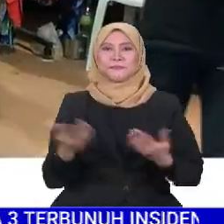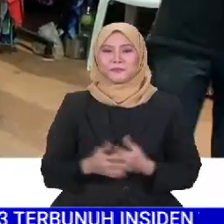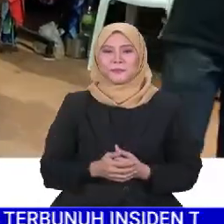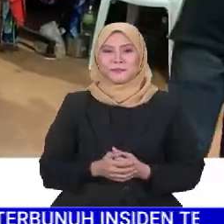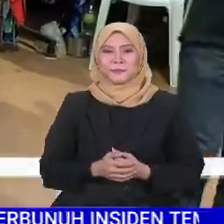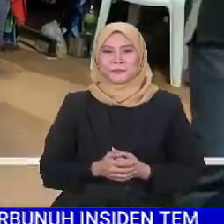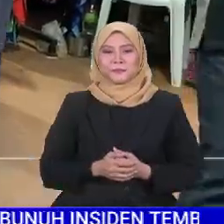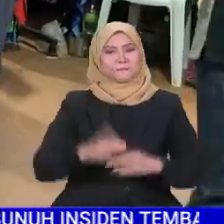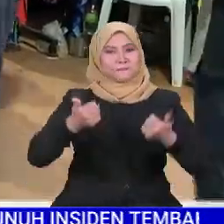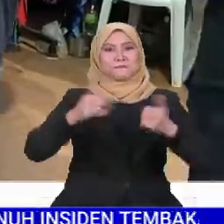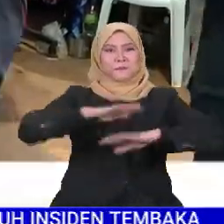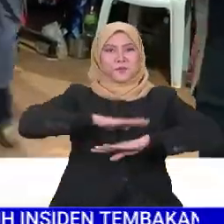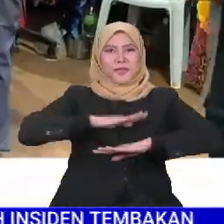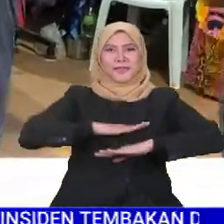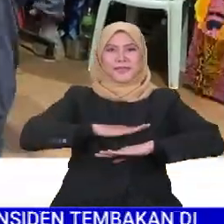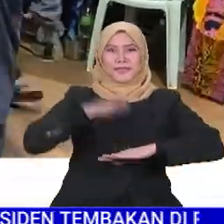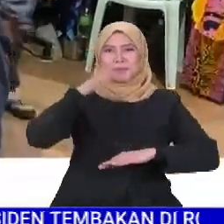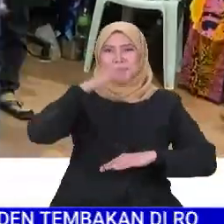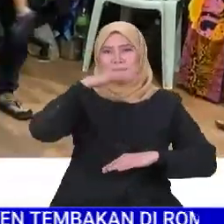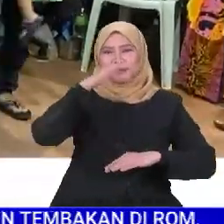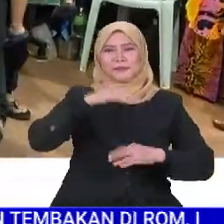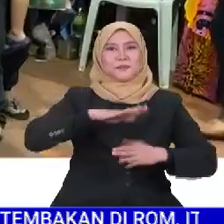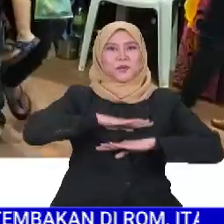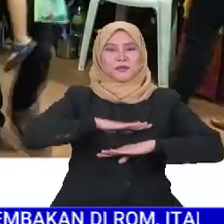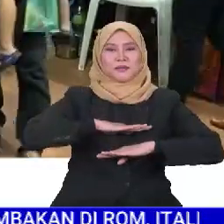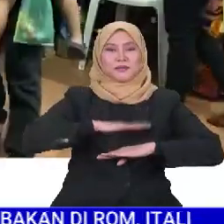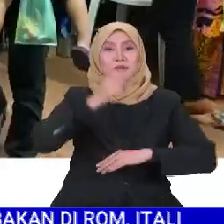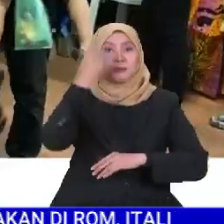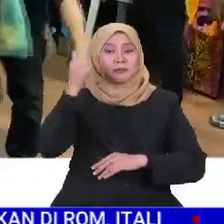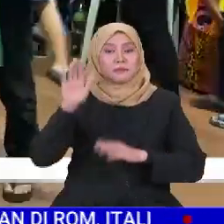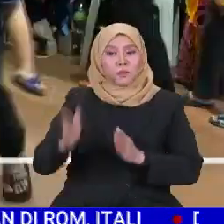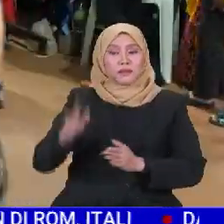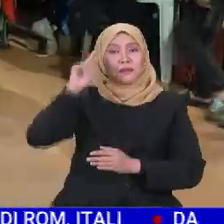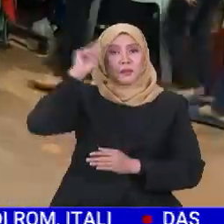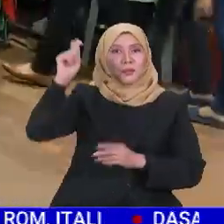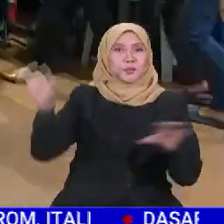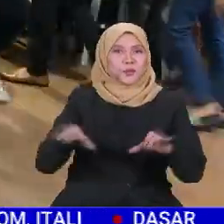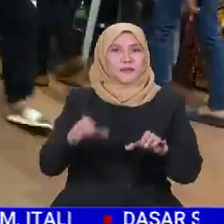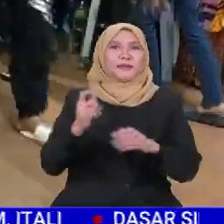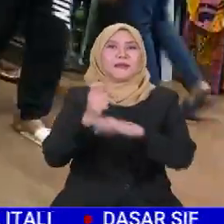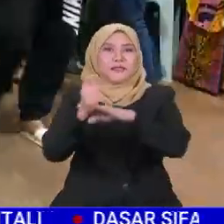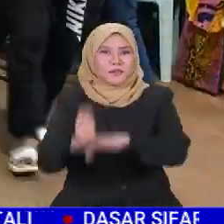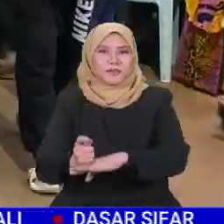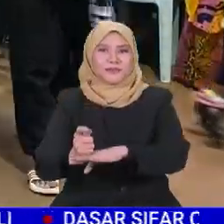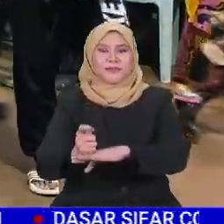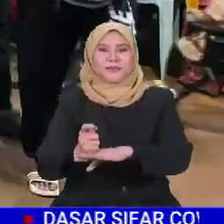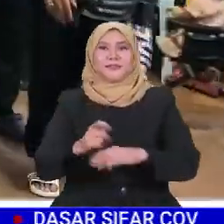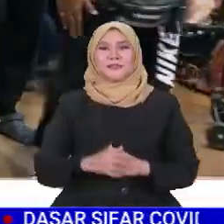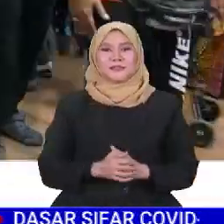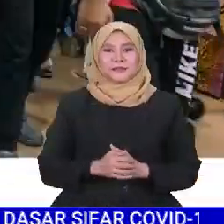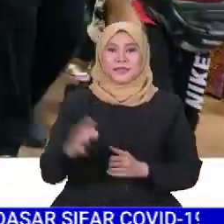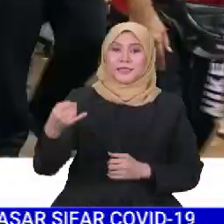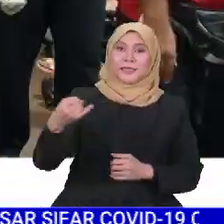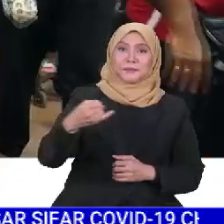Belacan dia memang puas hati. Dia orang sebuah takir buat. Jadi orang kampung orang lama-lama. Kalau macam